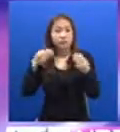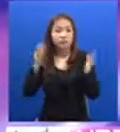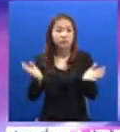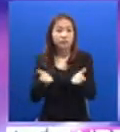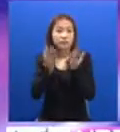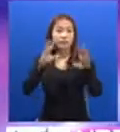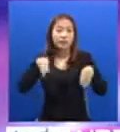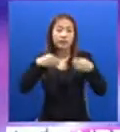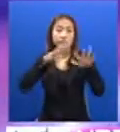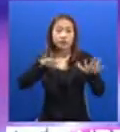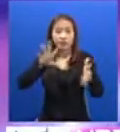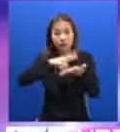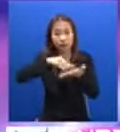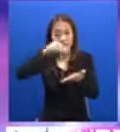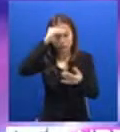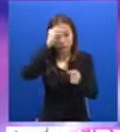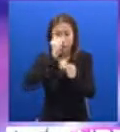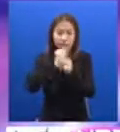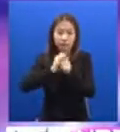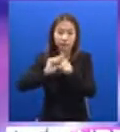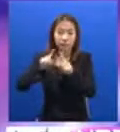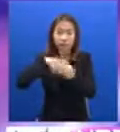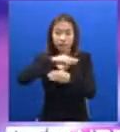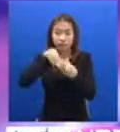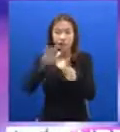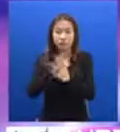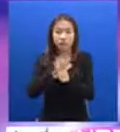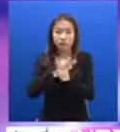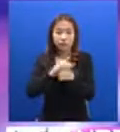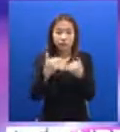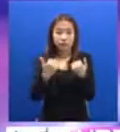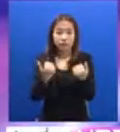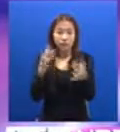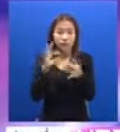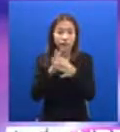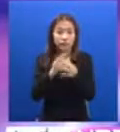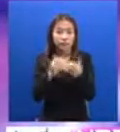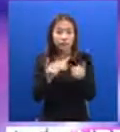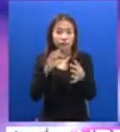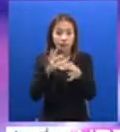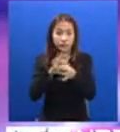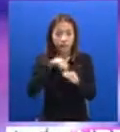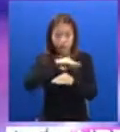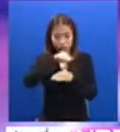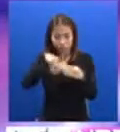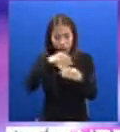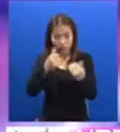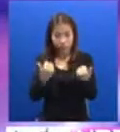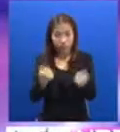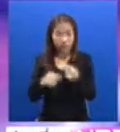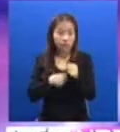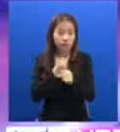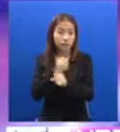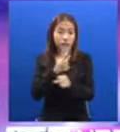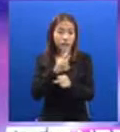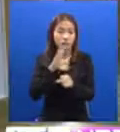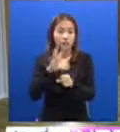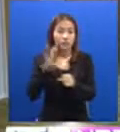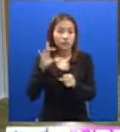นักเรียนมีอุปนิสัยพอเพียงมีเหตุผลพร้อมเตรียมขยายศูนย์ให้ครอบคลุมทั่วประเทศในปี 2560